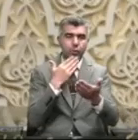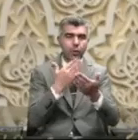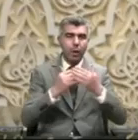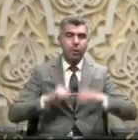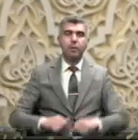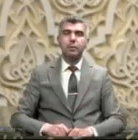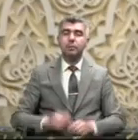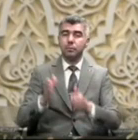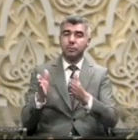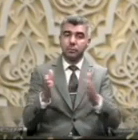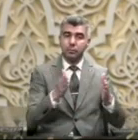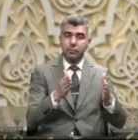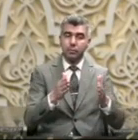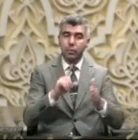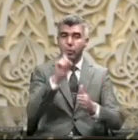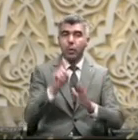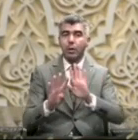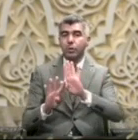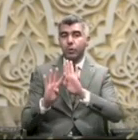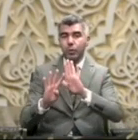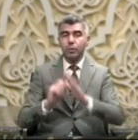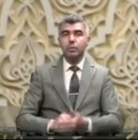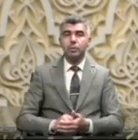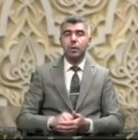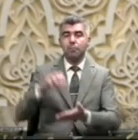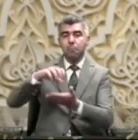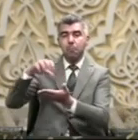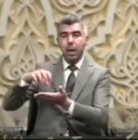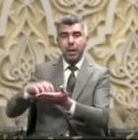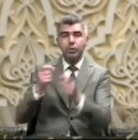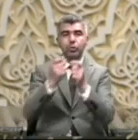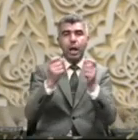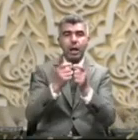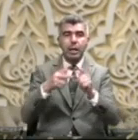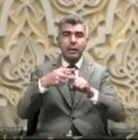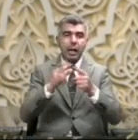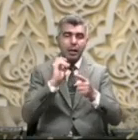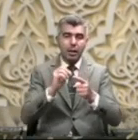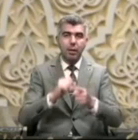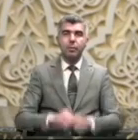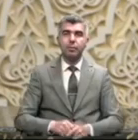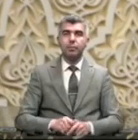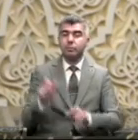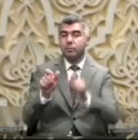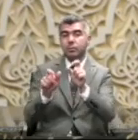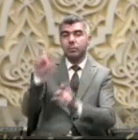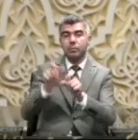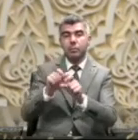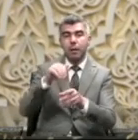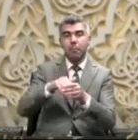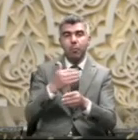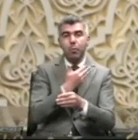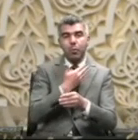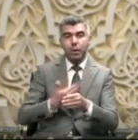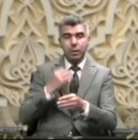ونمر للسؤال التاسع موضوعه احداث مناطق صناعيه لتشجيعيه الاستثمار الخاص الكلمه لاحد الساده المستشارين دائما